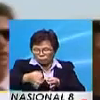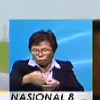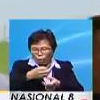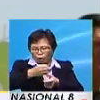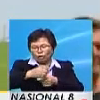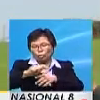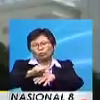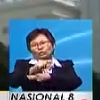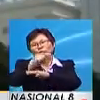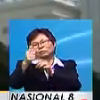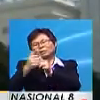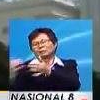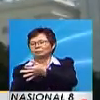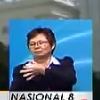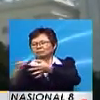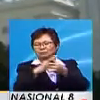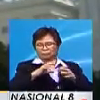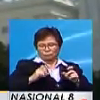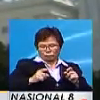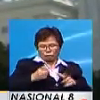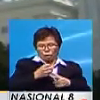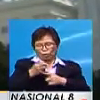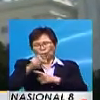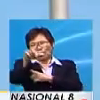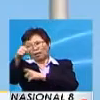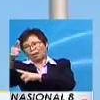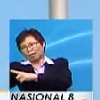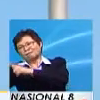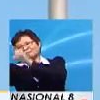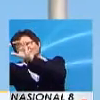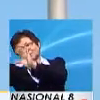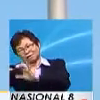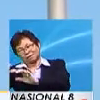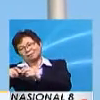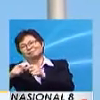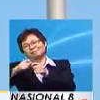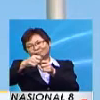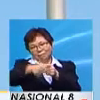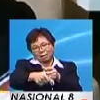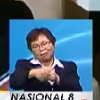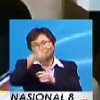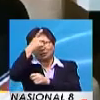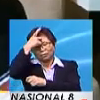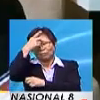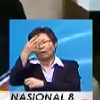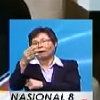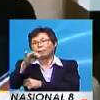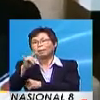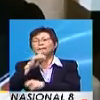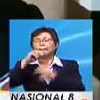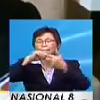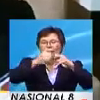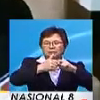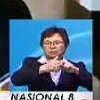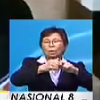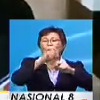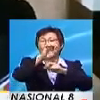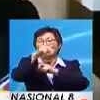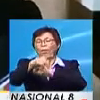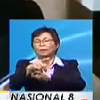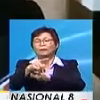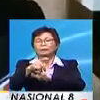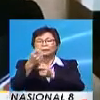ia digunakan dengan kerjasama swasta atau lain-lain kaedah Datuk Seri dr Ahmad Zahid berkata isu operasi agensi